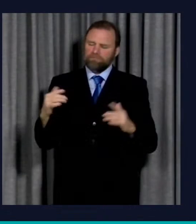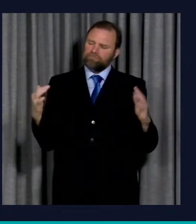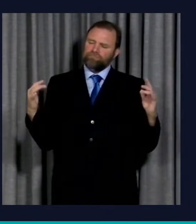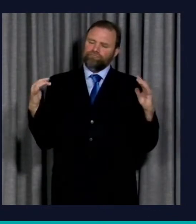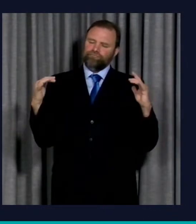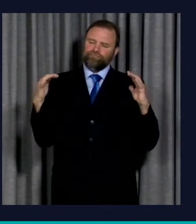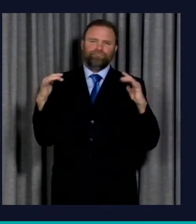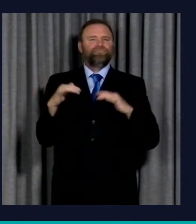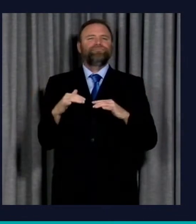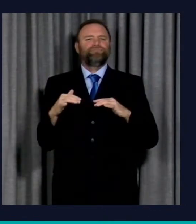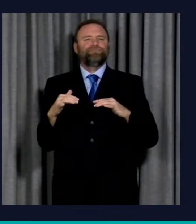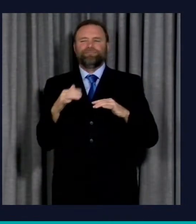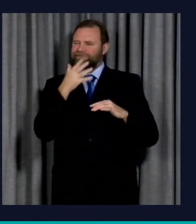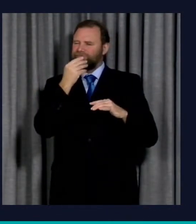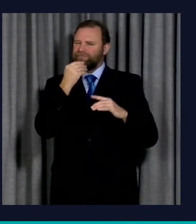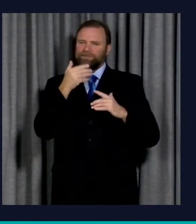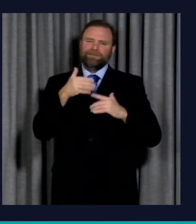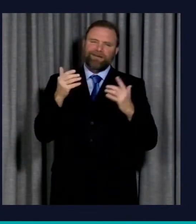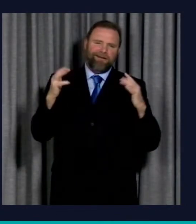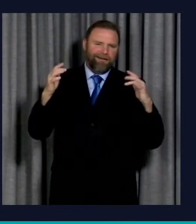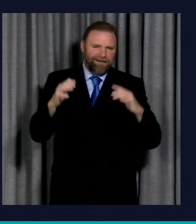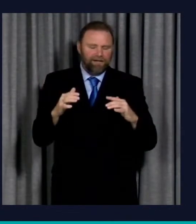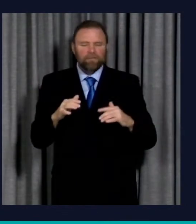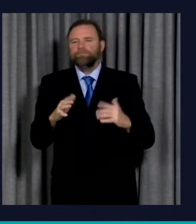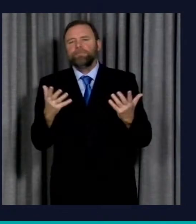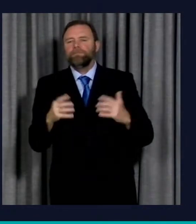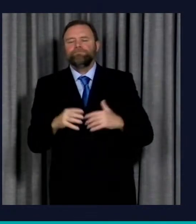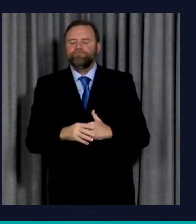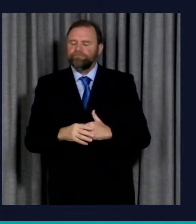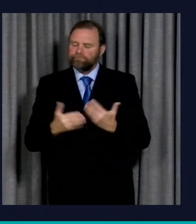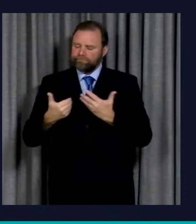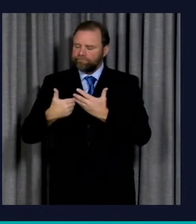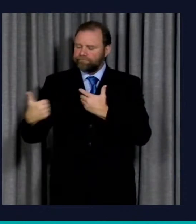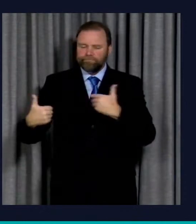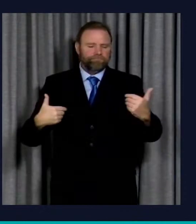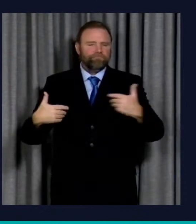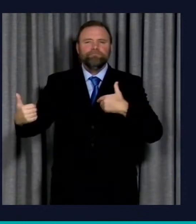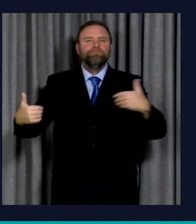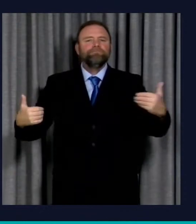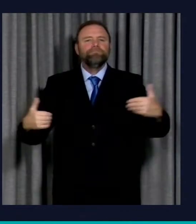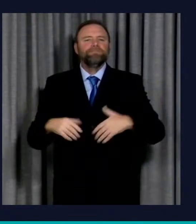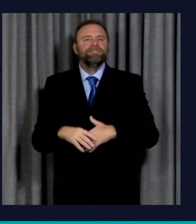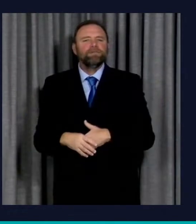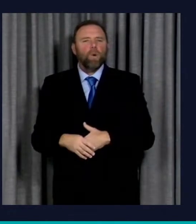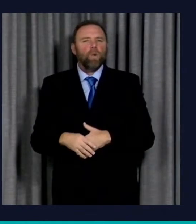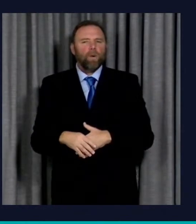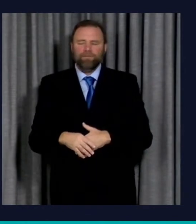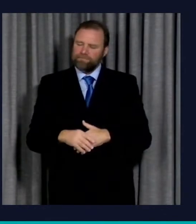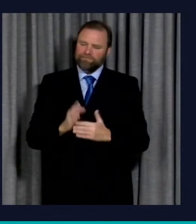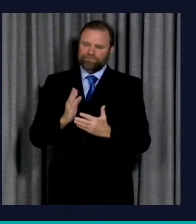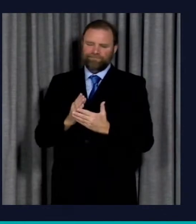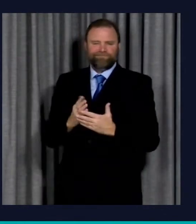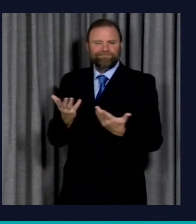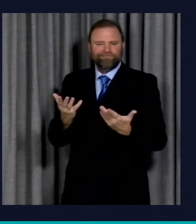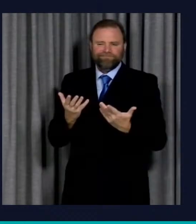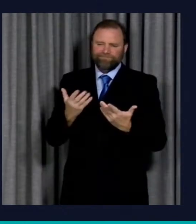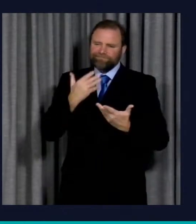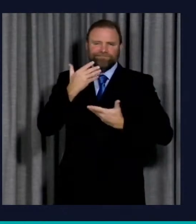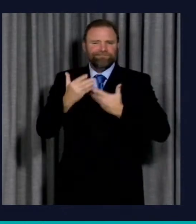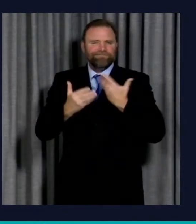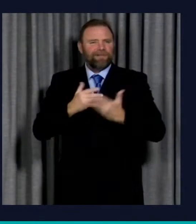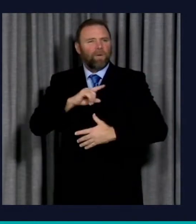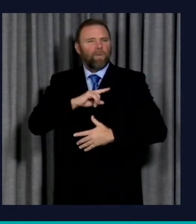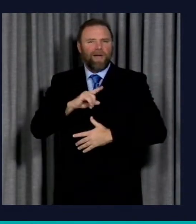know, everybody coming on Christmas Day, it'll be a spaced out Christmas on the basis that, as we